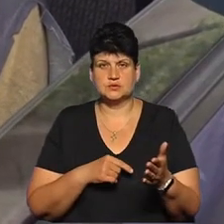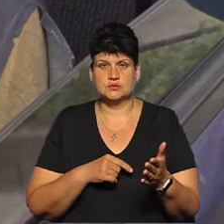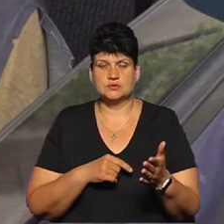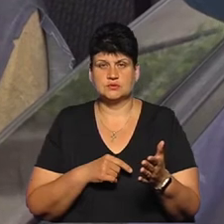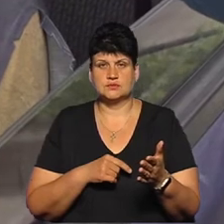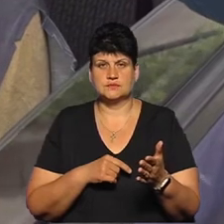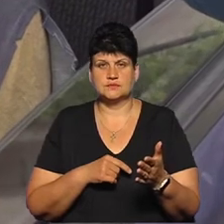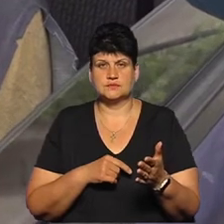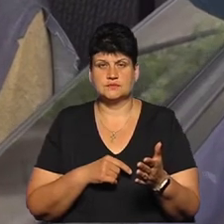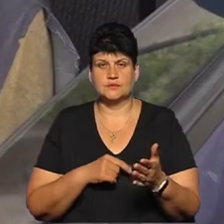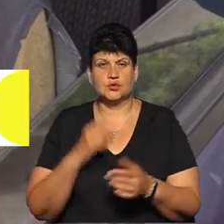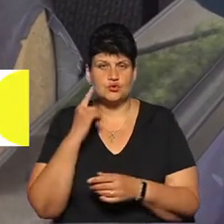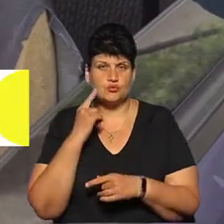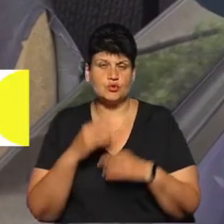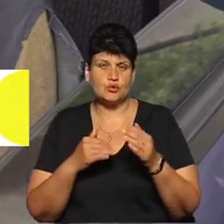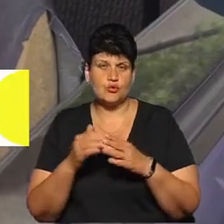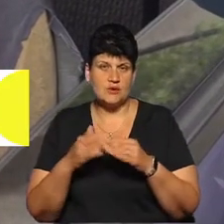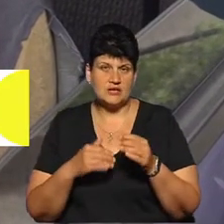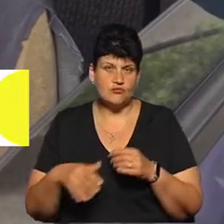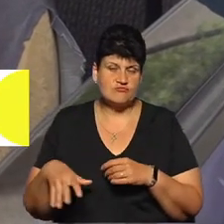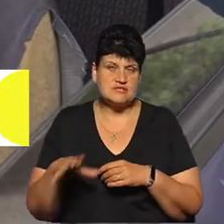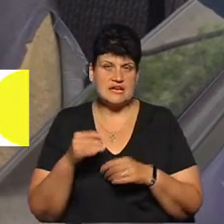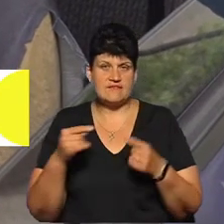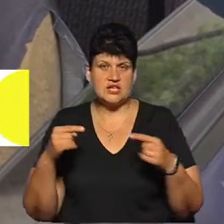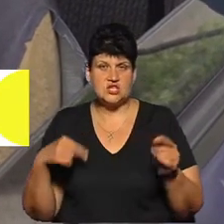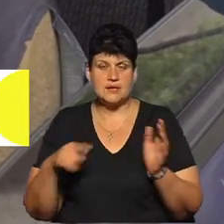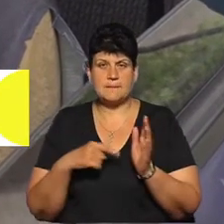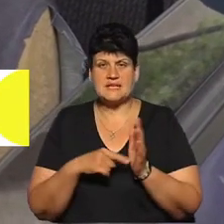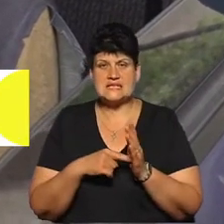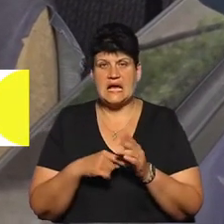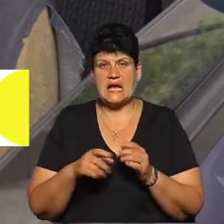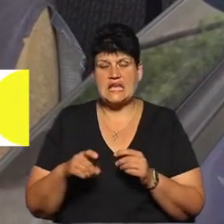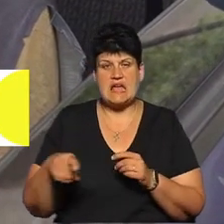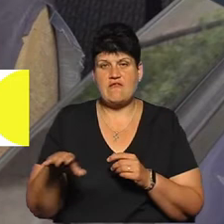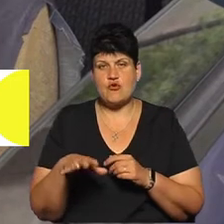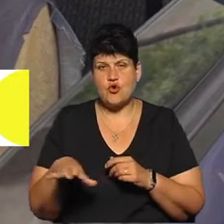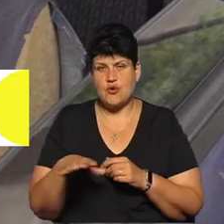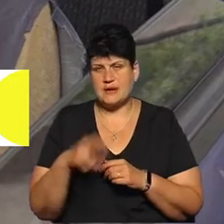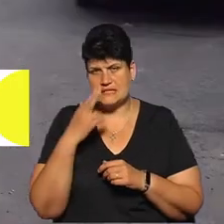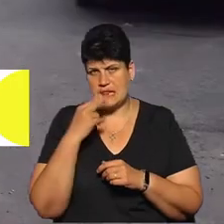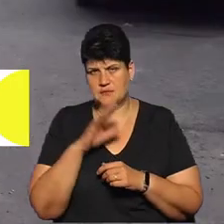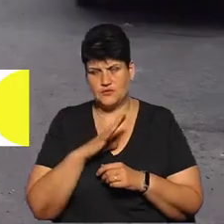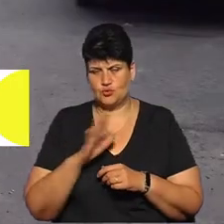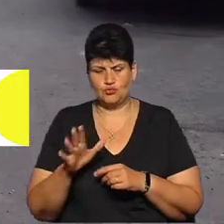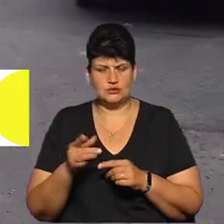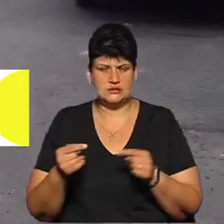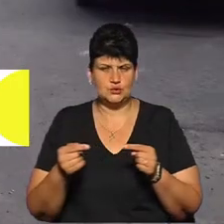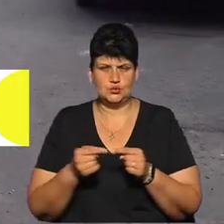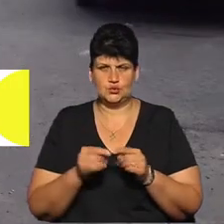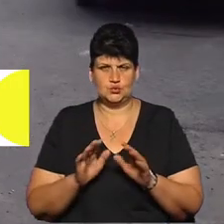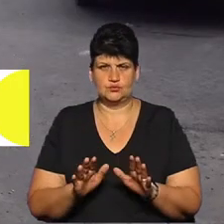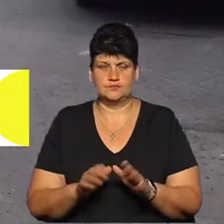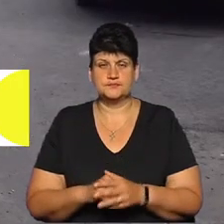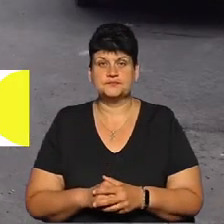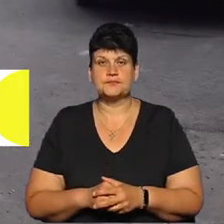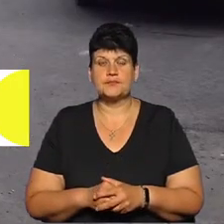Чув про таку практику взагалі в інших містах Європи, але перший час буде непривично, це точно, це 100%. На цій ділянці дороги